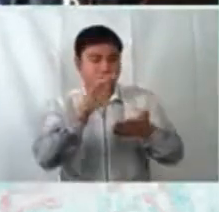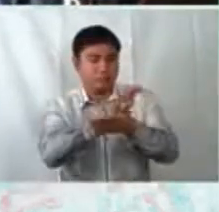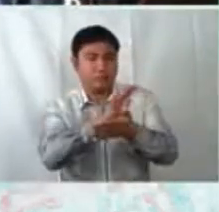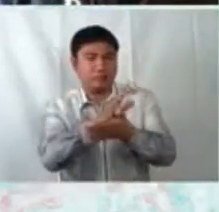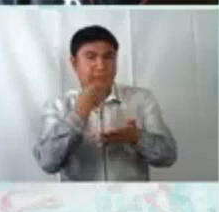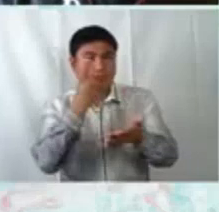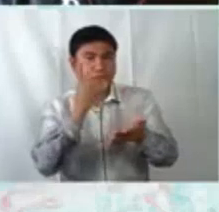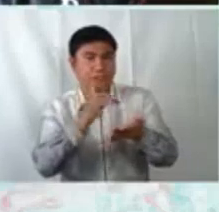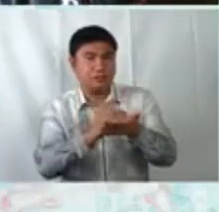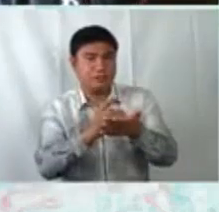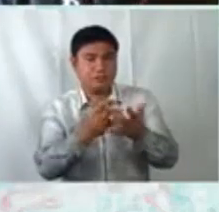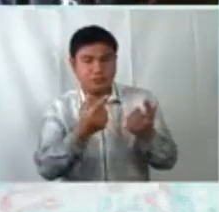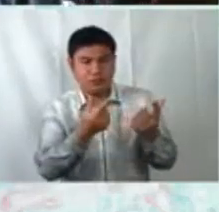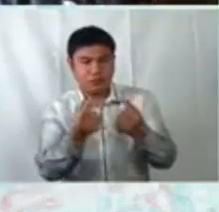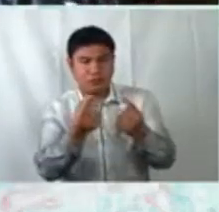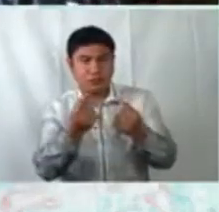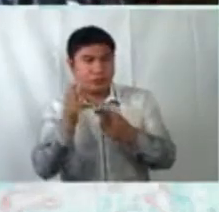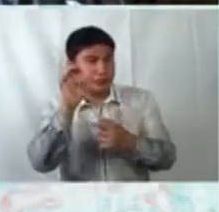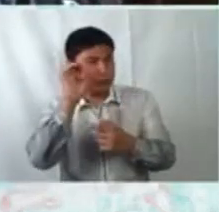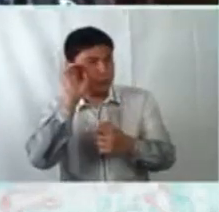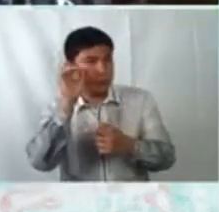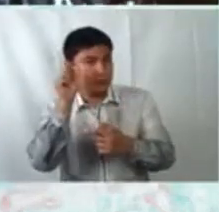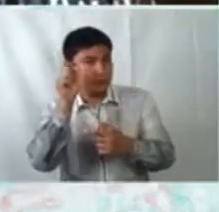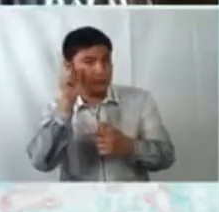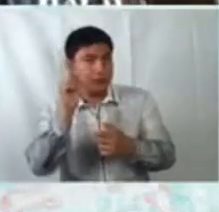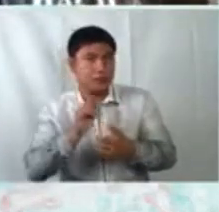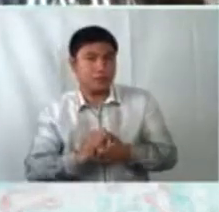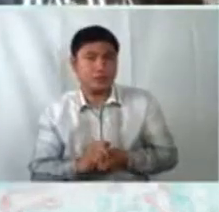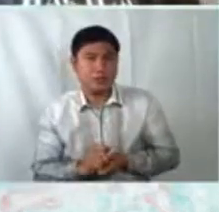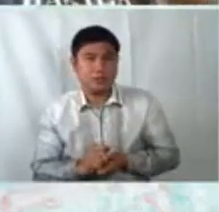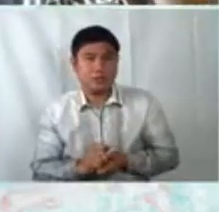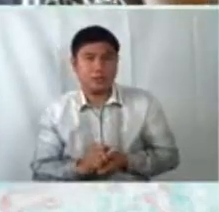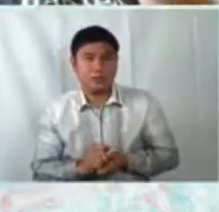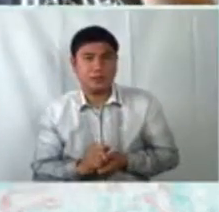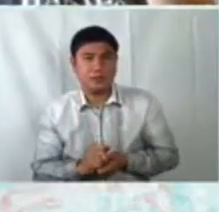Emilio Aguinaldo na nandoon sa tinatawag natin na